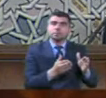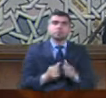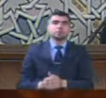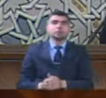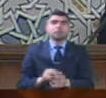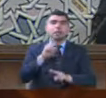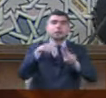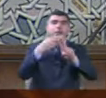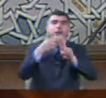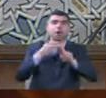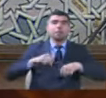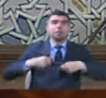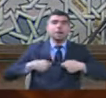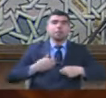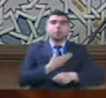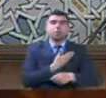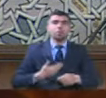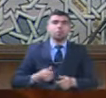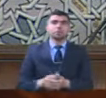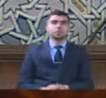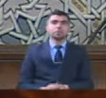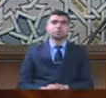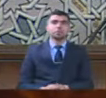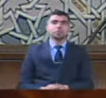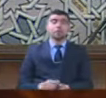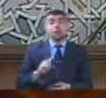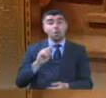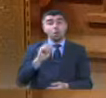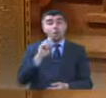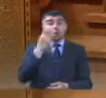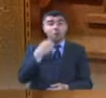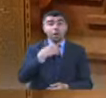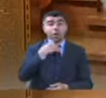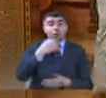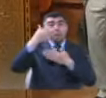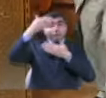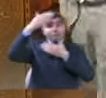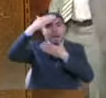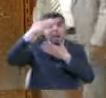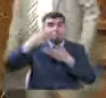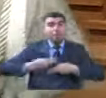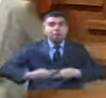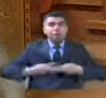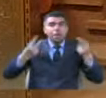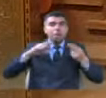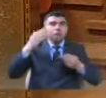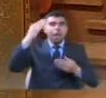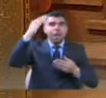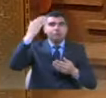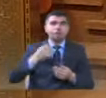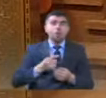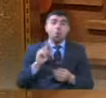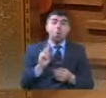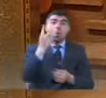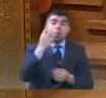الحكومة للجواب والتعقيب. أولا خصي يعرفوا المغاربة واحد القضية، المغرب هو الدولة